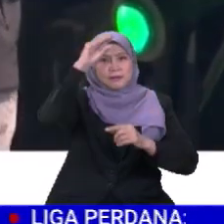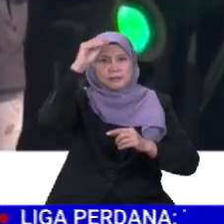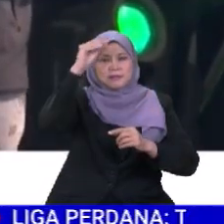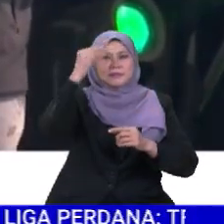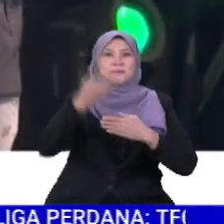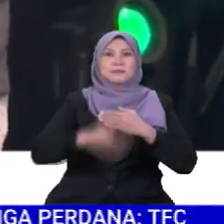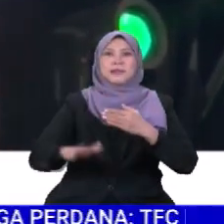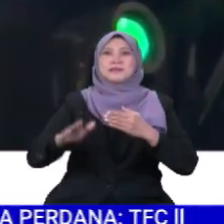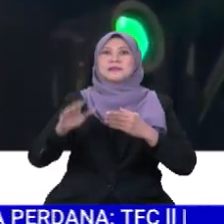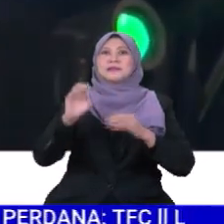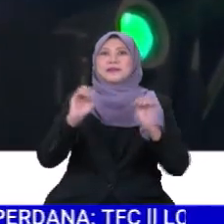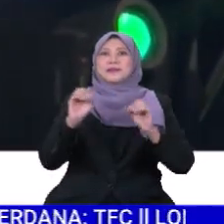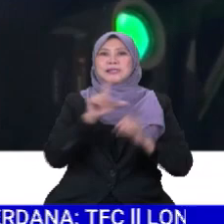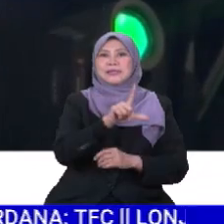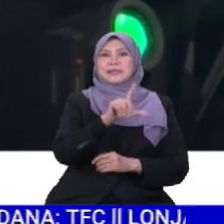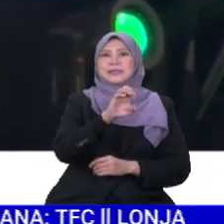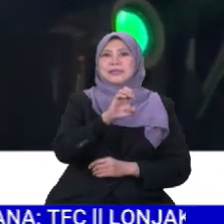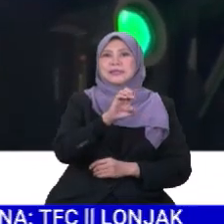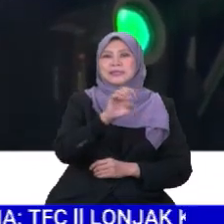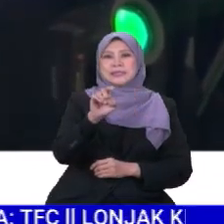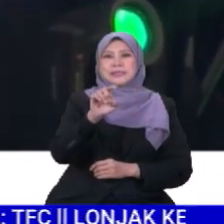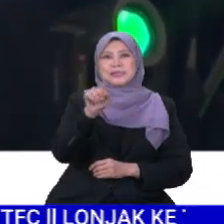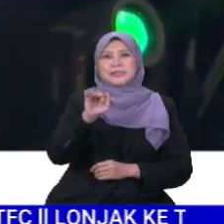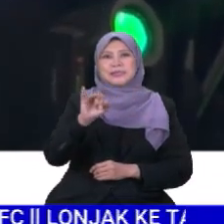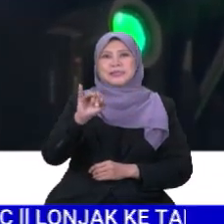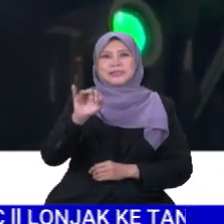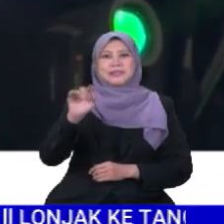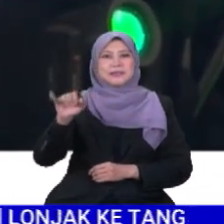selepas ketiadaan Li Zijia.